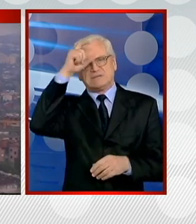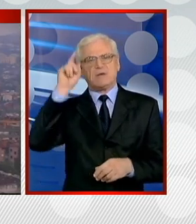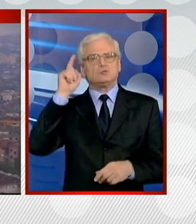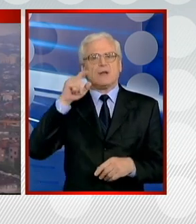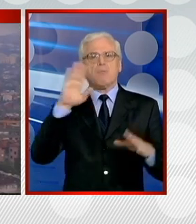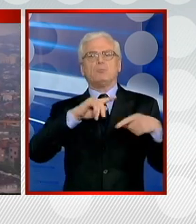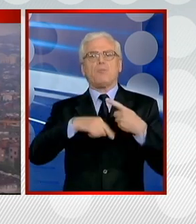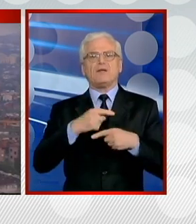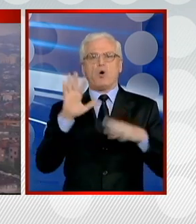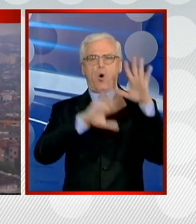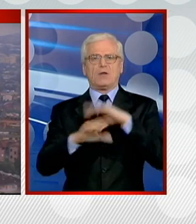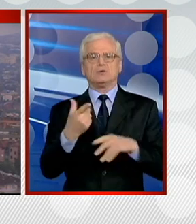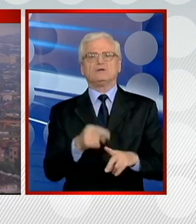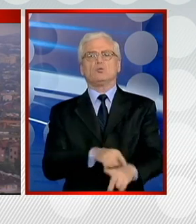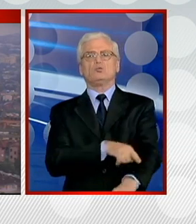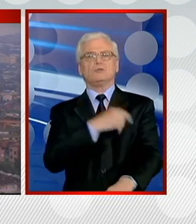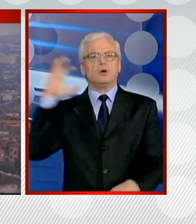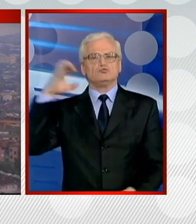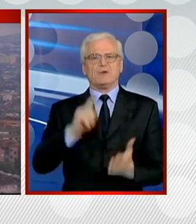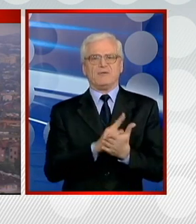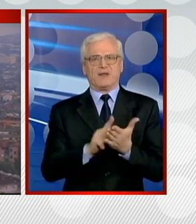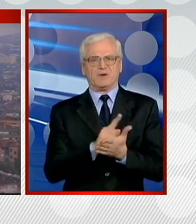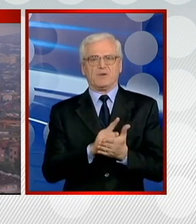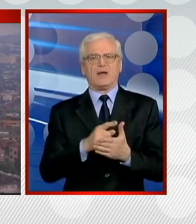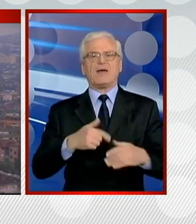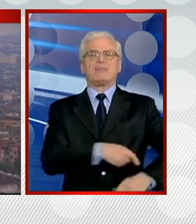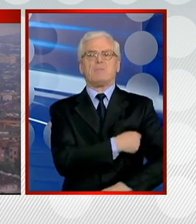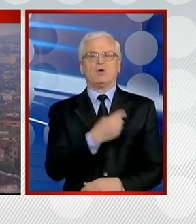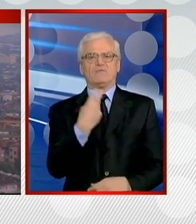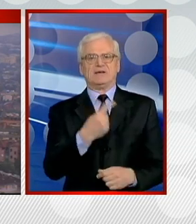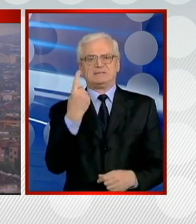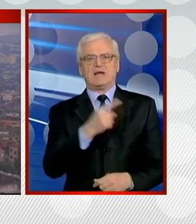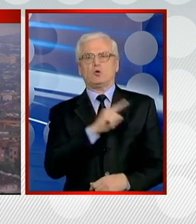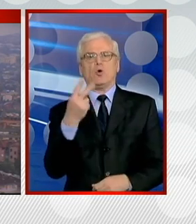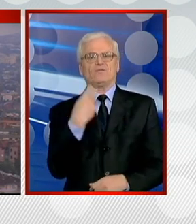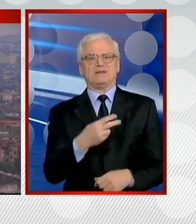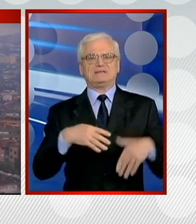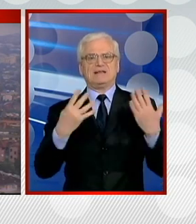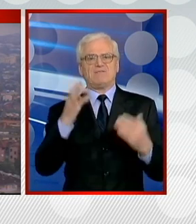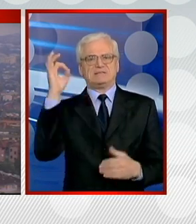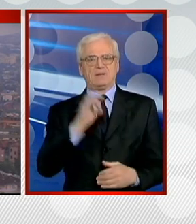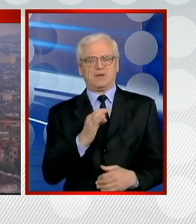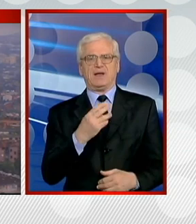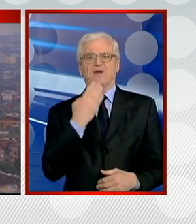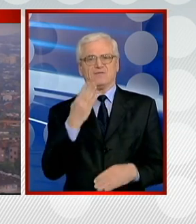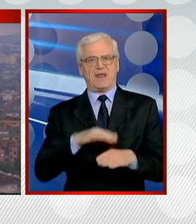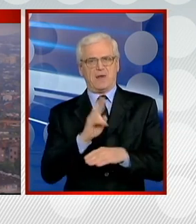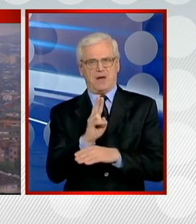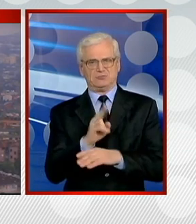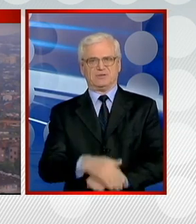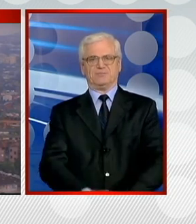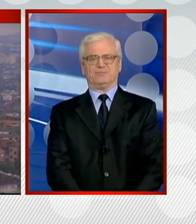U Srbiji sutra promenljivo oblačno sa dužim sunčanim intervalima. Temperatura od 21 stepen do 29